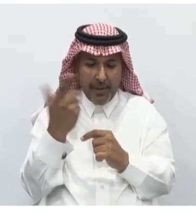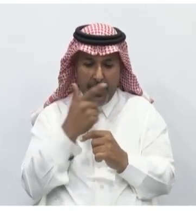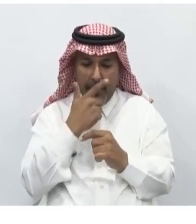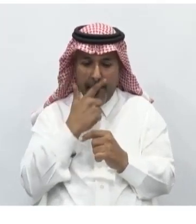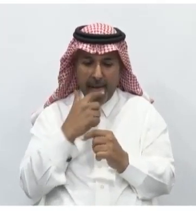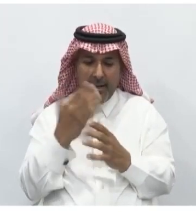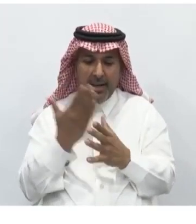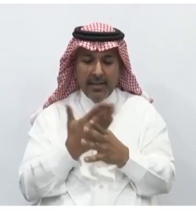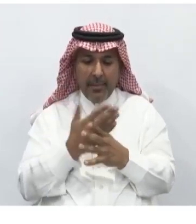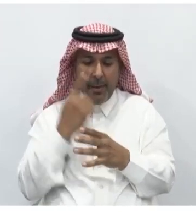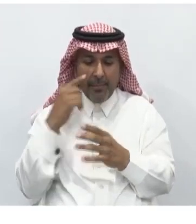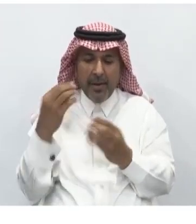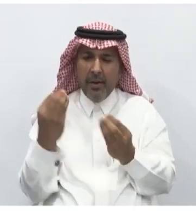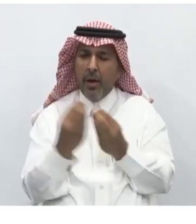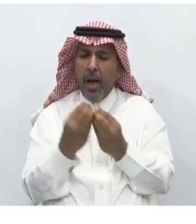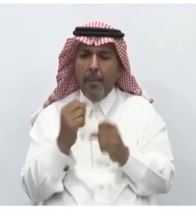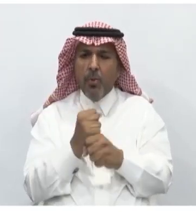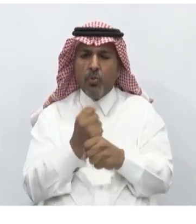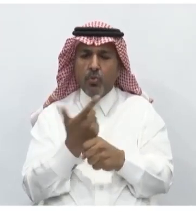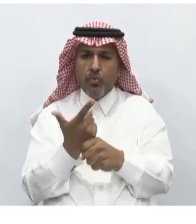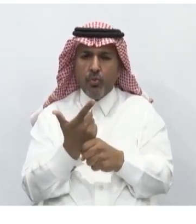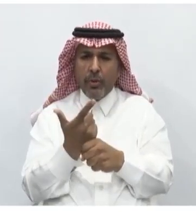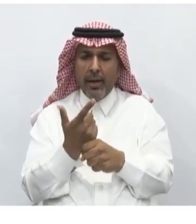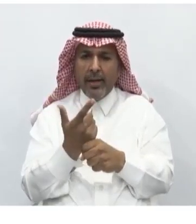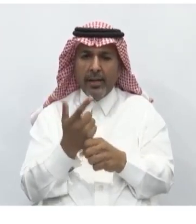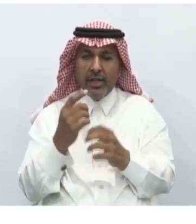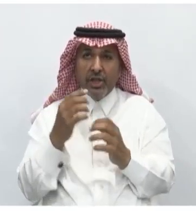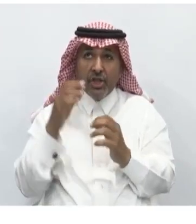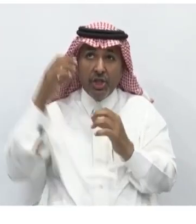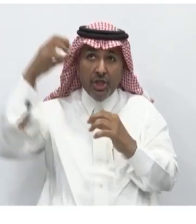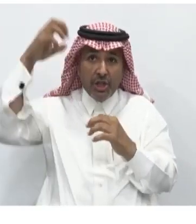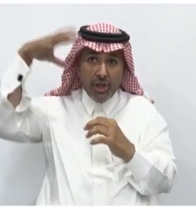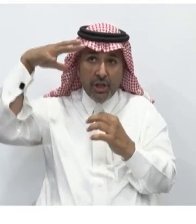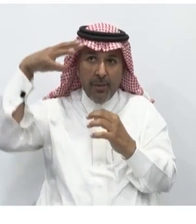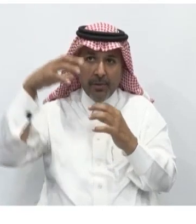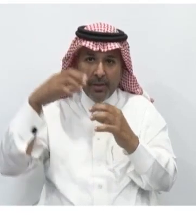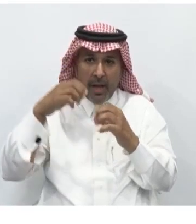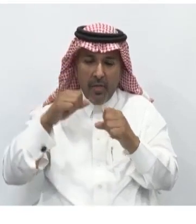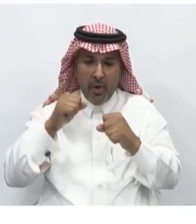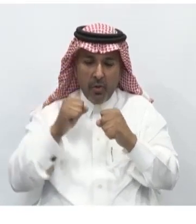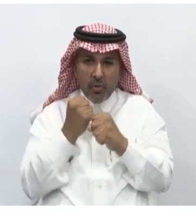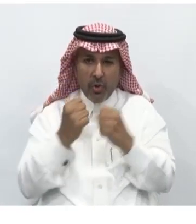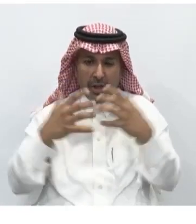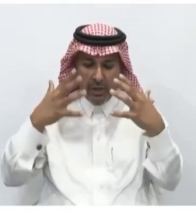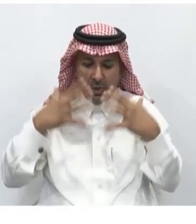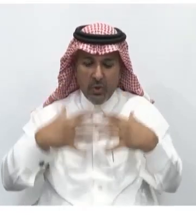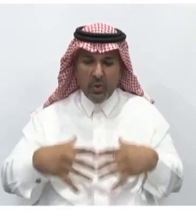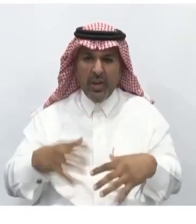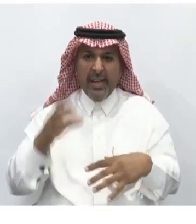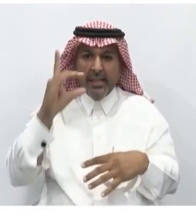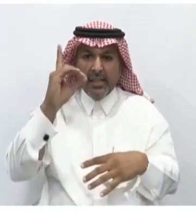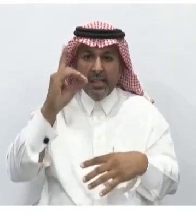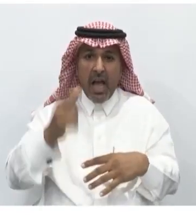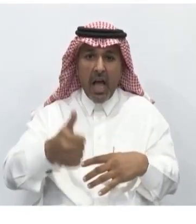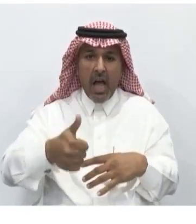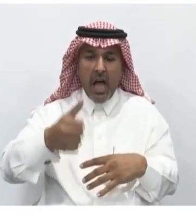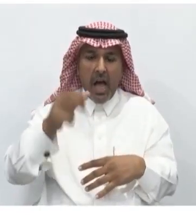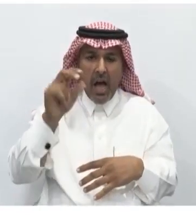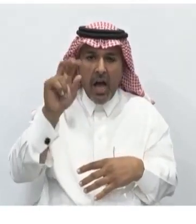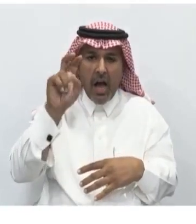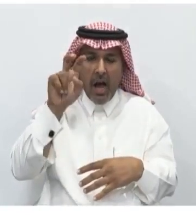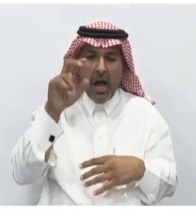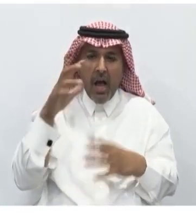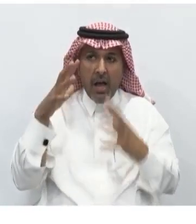لماذا تستعمل أو في ماذا؟ لخزن الطاقة الشمسية. خزن الطاقة الشمسية. كيف يكون خزن الطاقة الشمسية؟